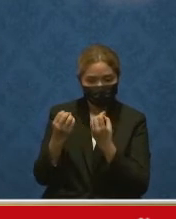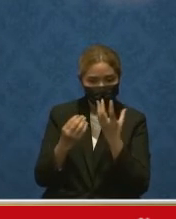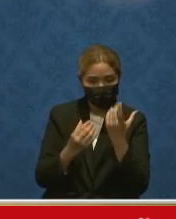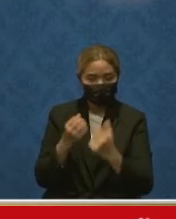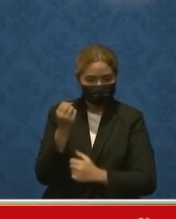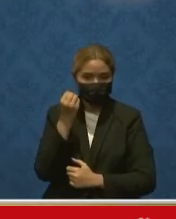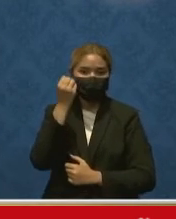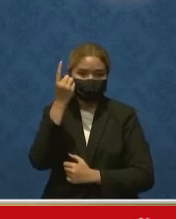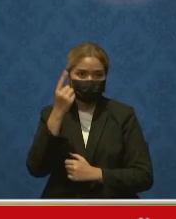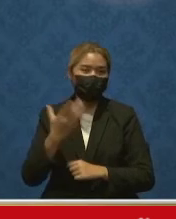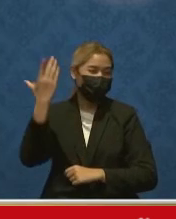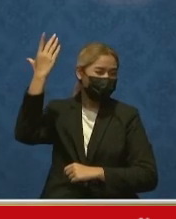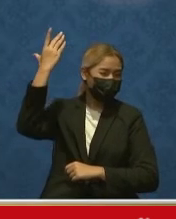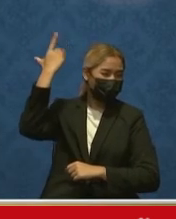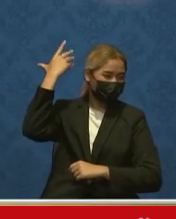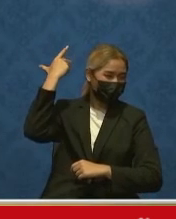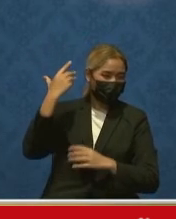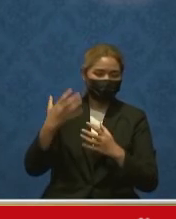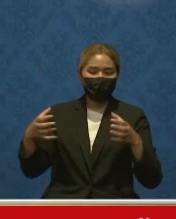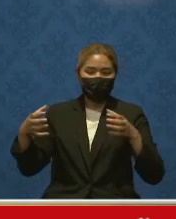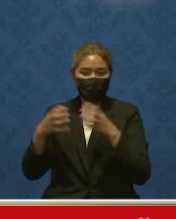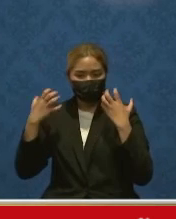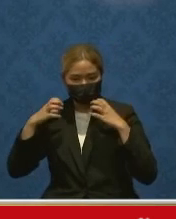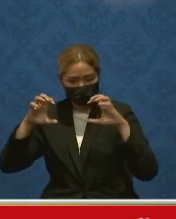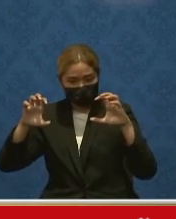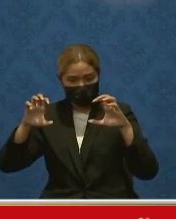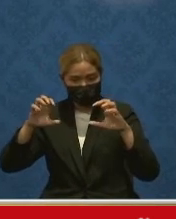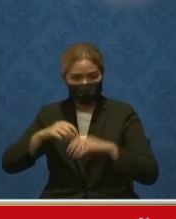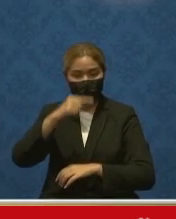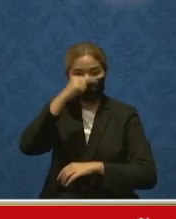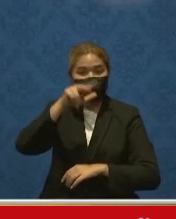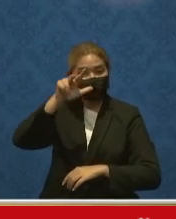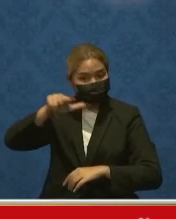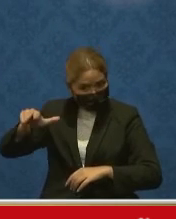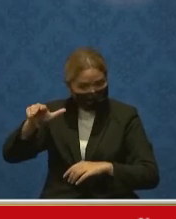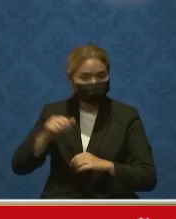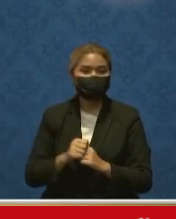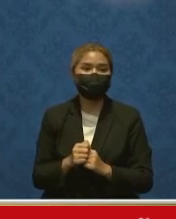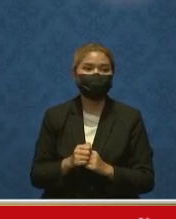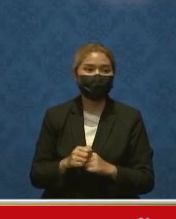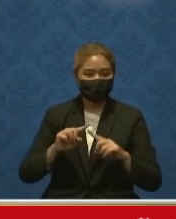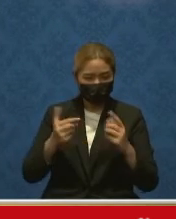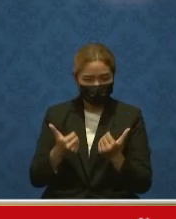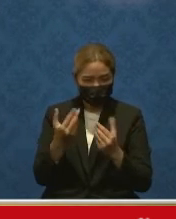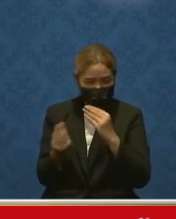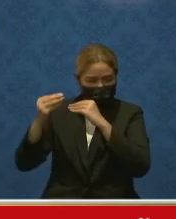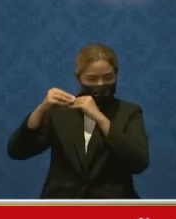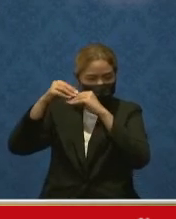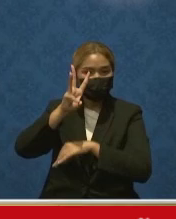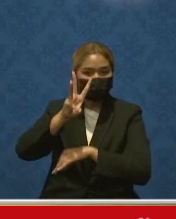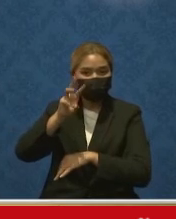ลักษณะในรัฐบาลเพื่อไทยหนี้สาธารณะ 45เปอร์เซ็นต์เท่านั้นเองนะครับวันนี้นี่ศาล 61%นะครับ